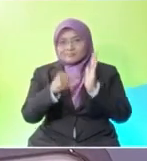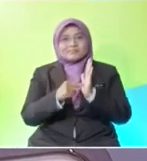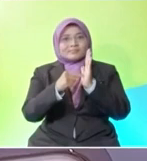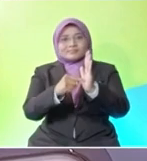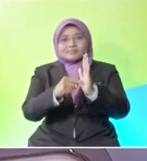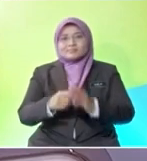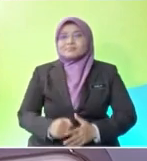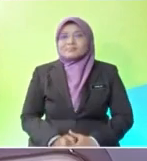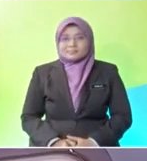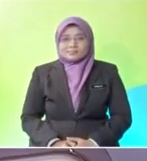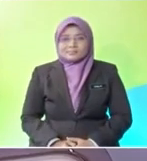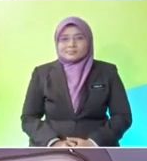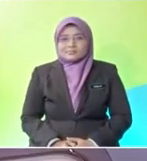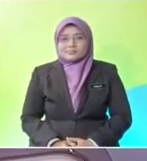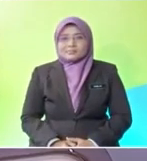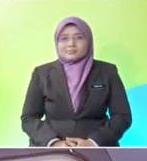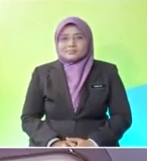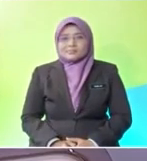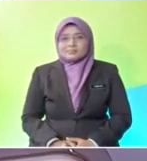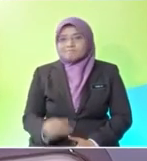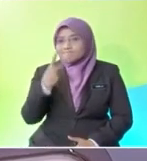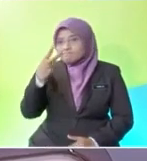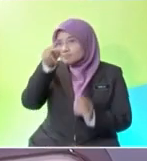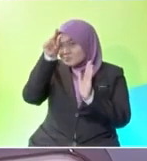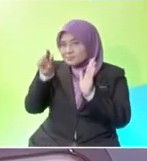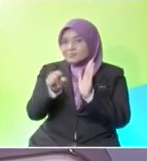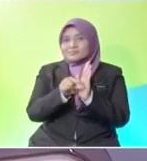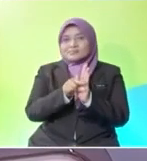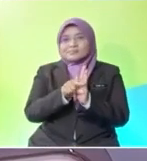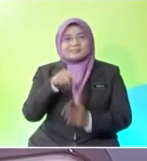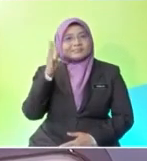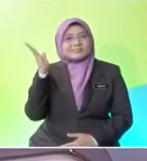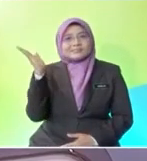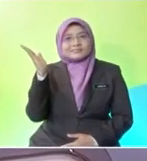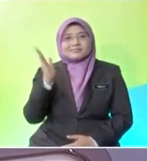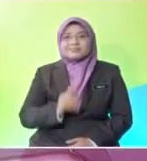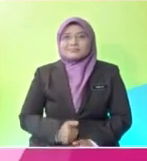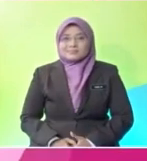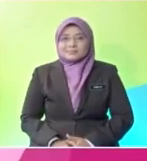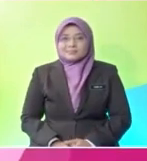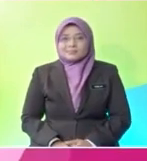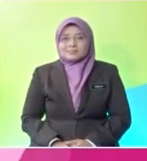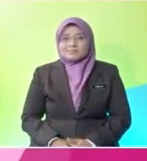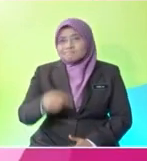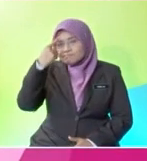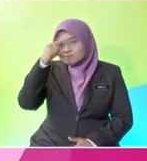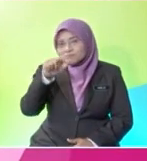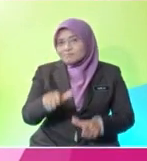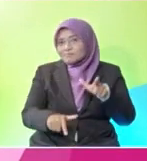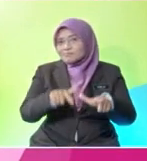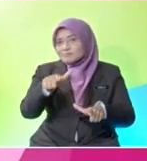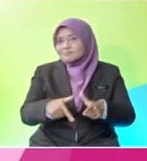Hanif telukkan dia punya sedikitlah keren kita tengok slide yang seterusnya Oke ah untuk langkah-langkah